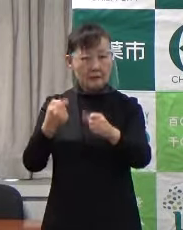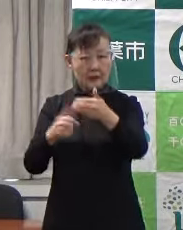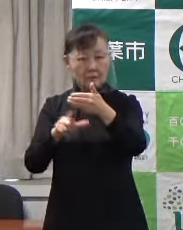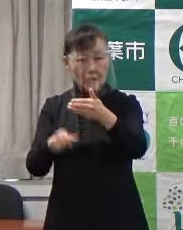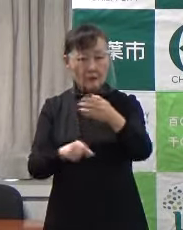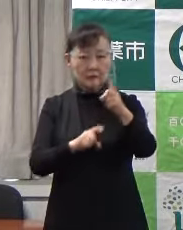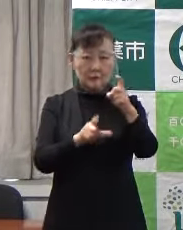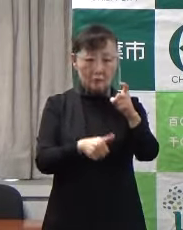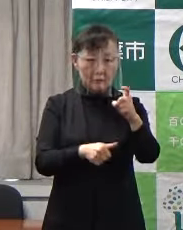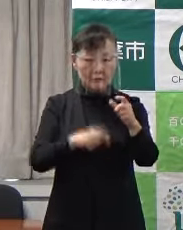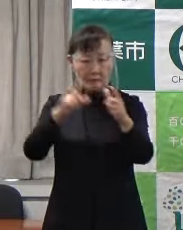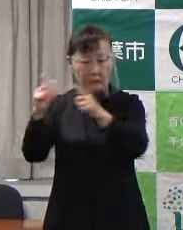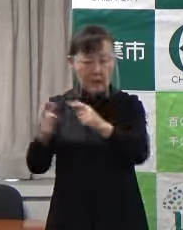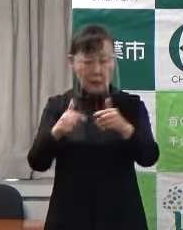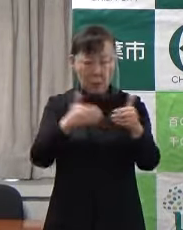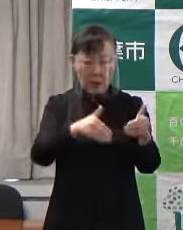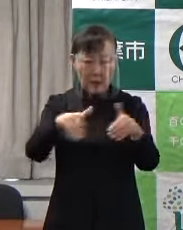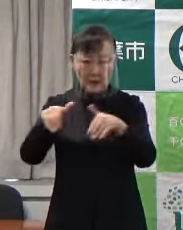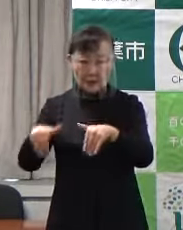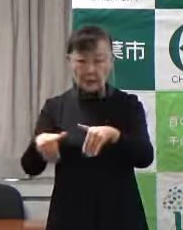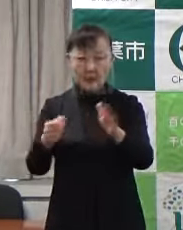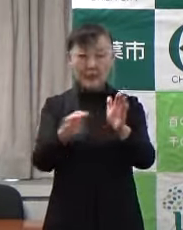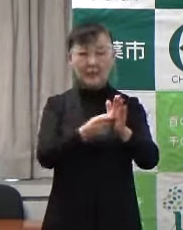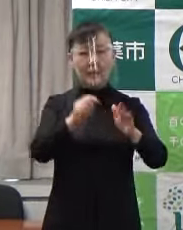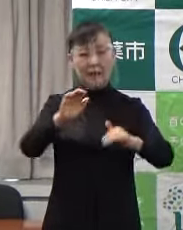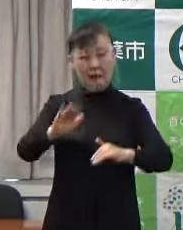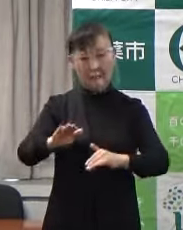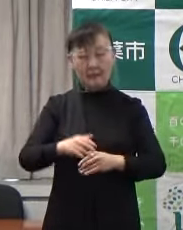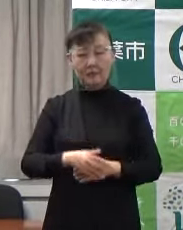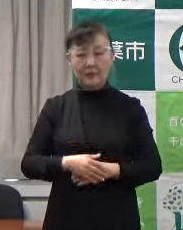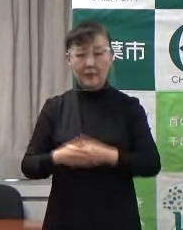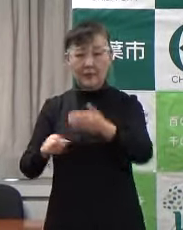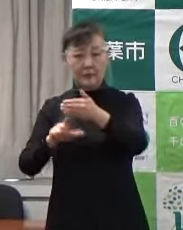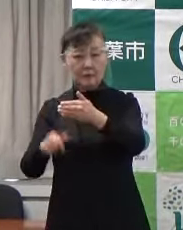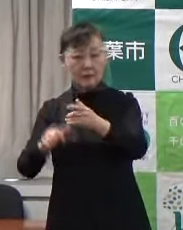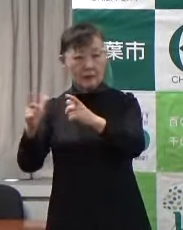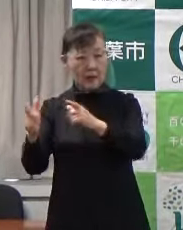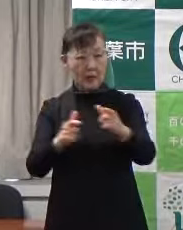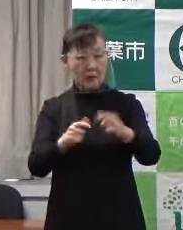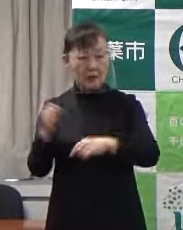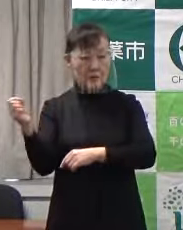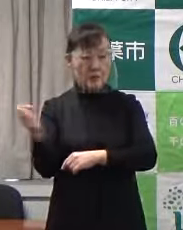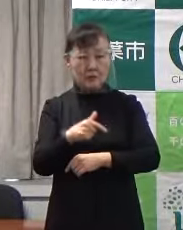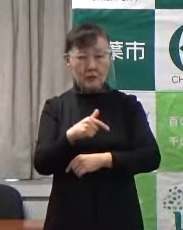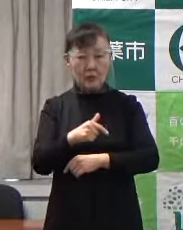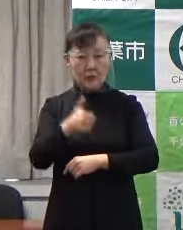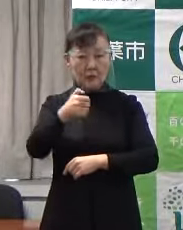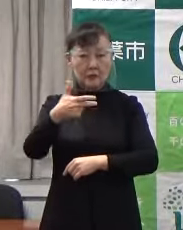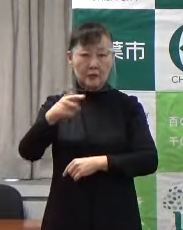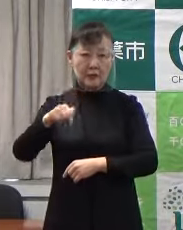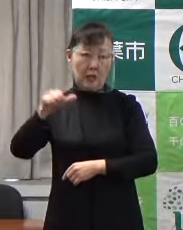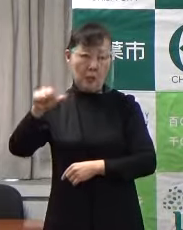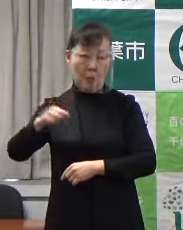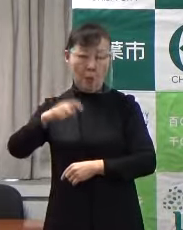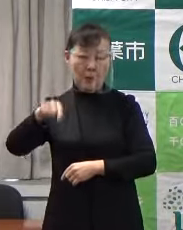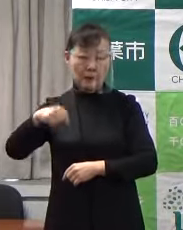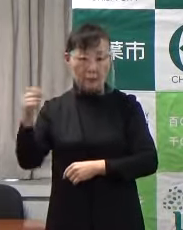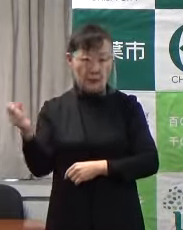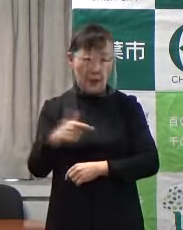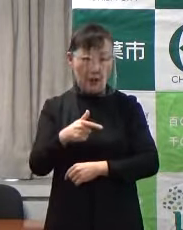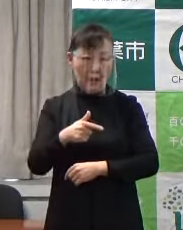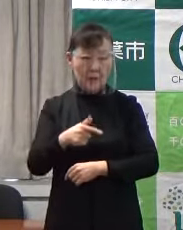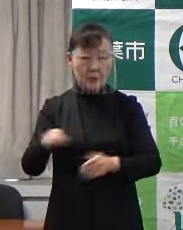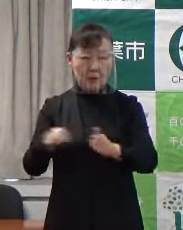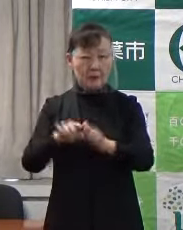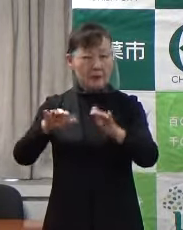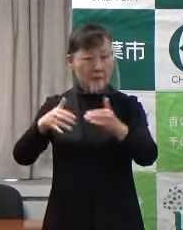かけて台風や大雨により次々と被災をいたしました。9月の台風では瞬間最大風速 57.5m の記録的